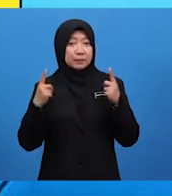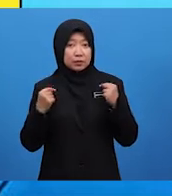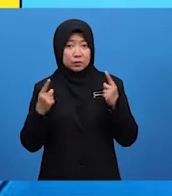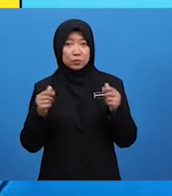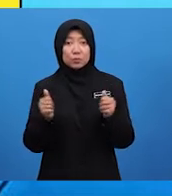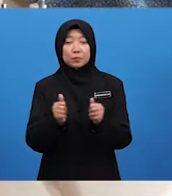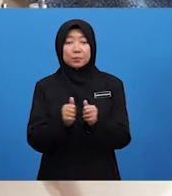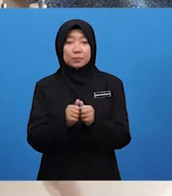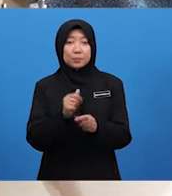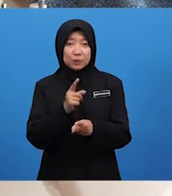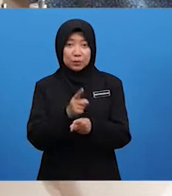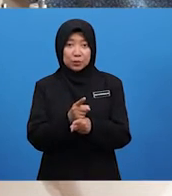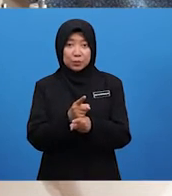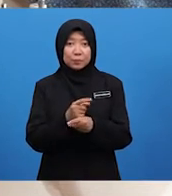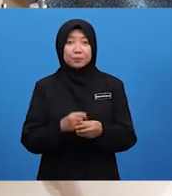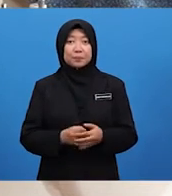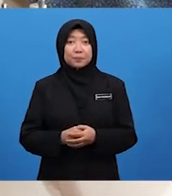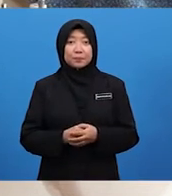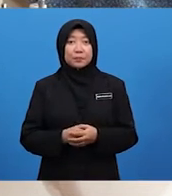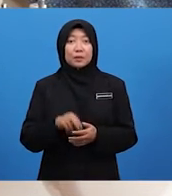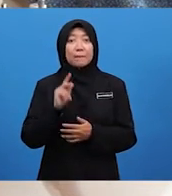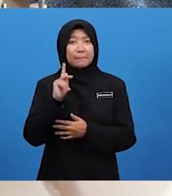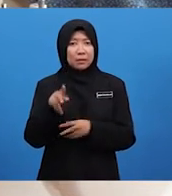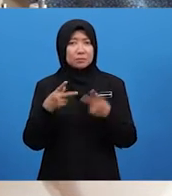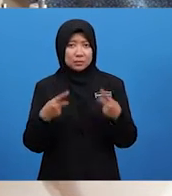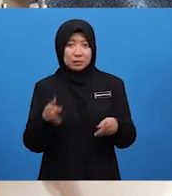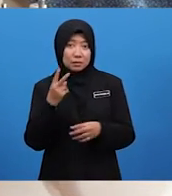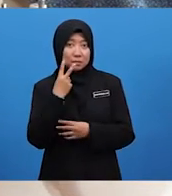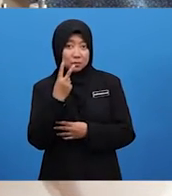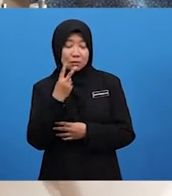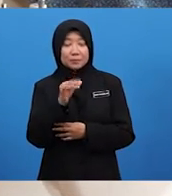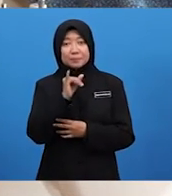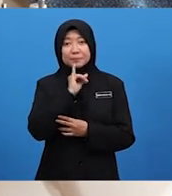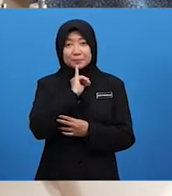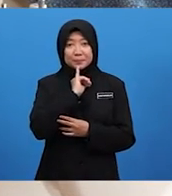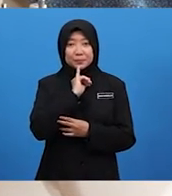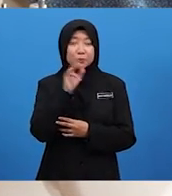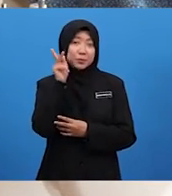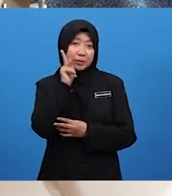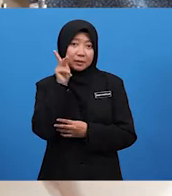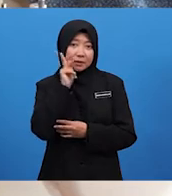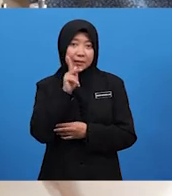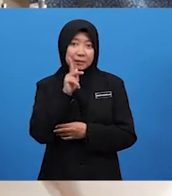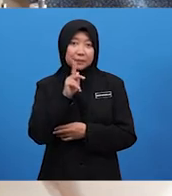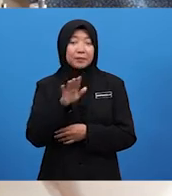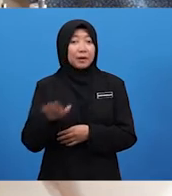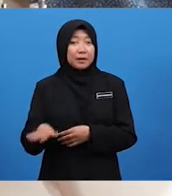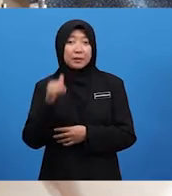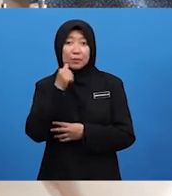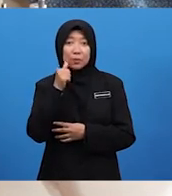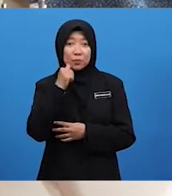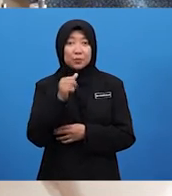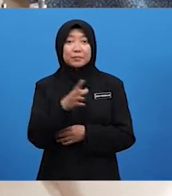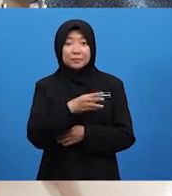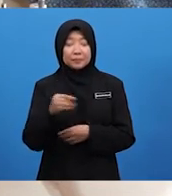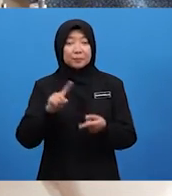betul. Murid-murid pasti pernah melihat ibu, kakak, adik perempuan